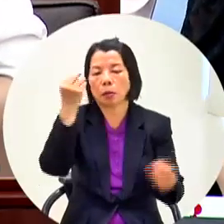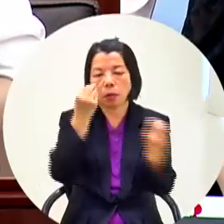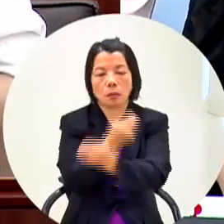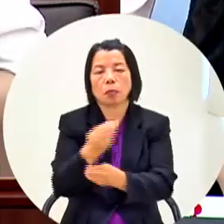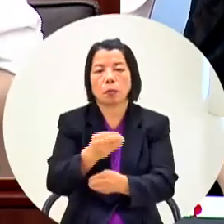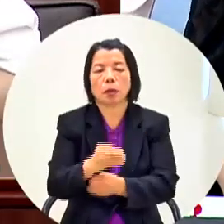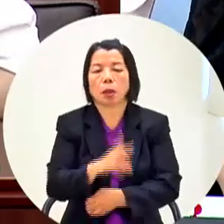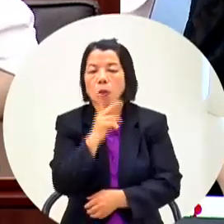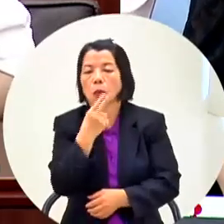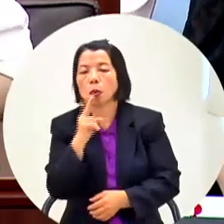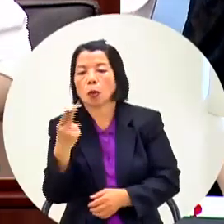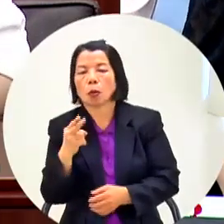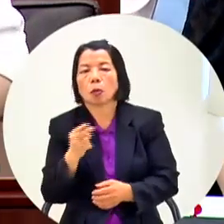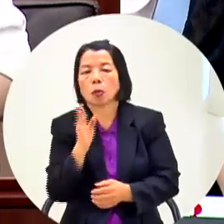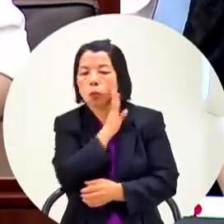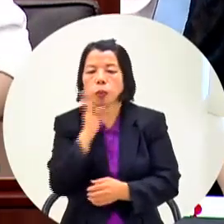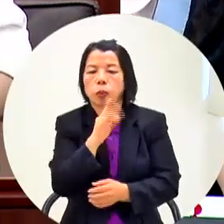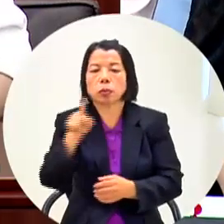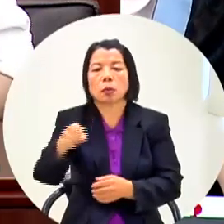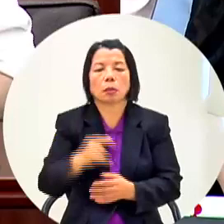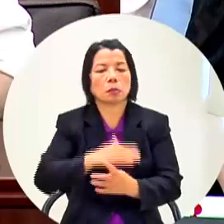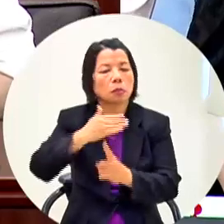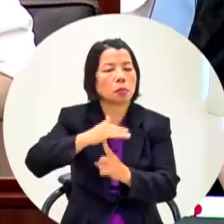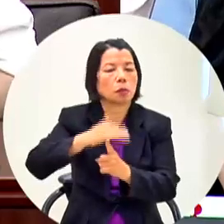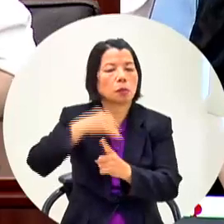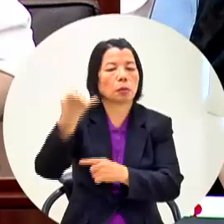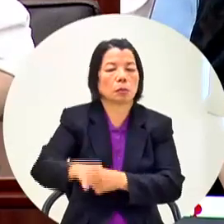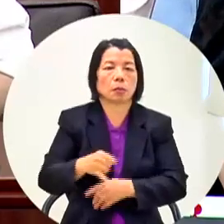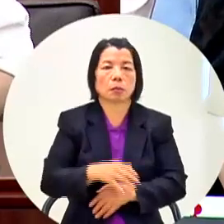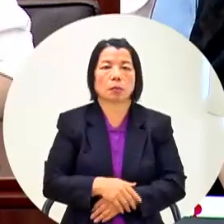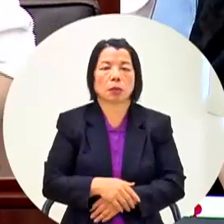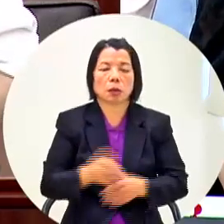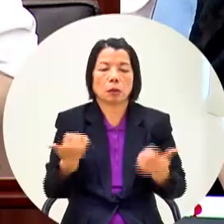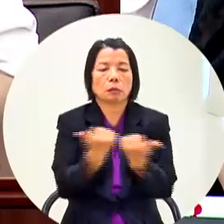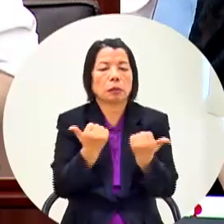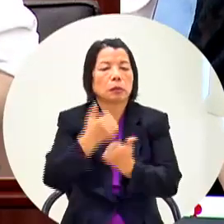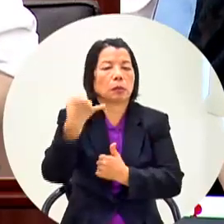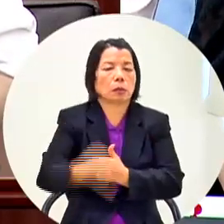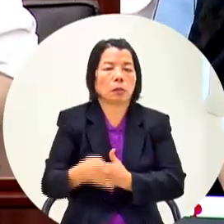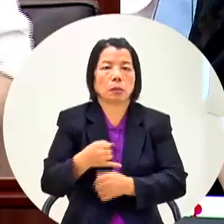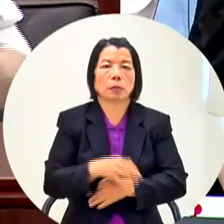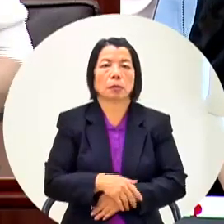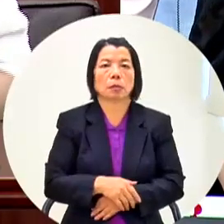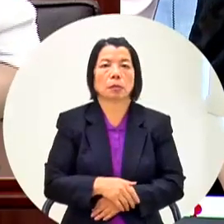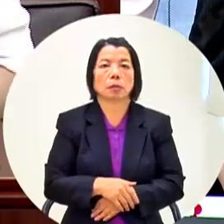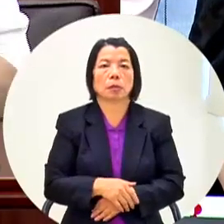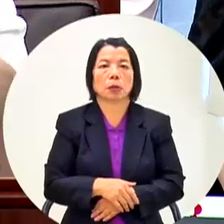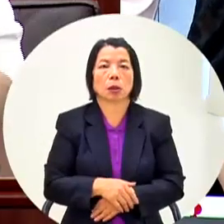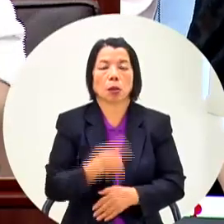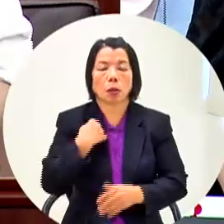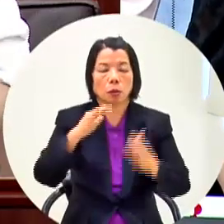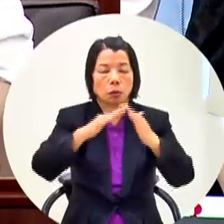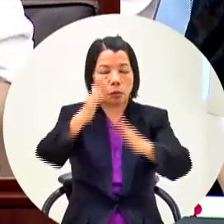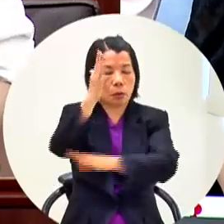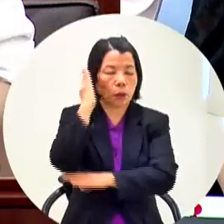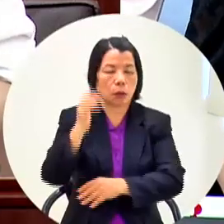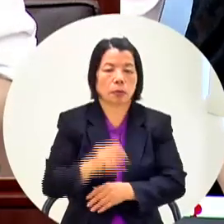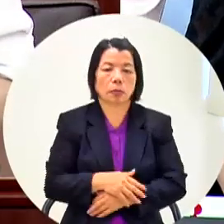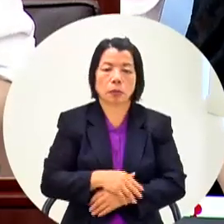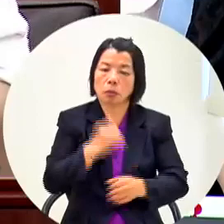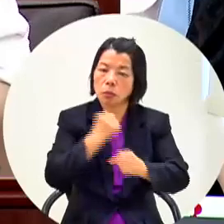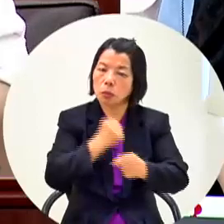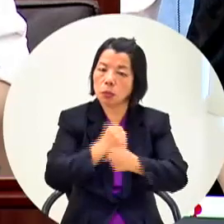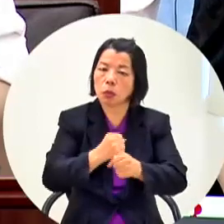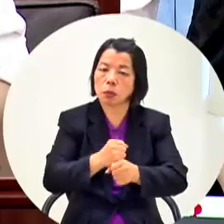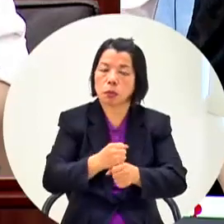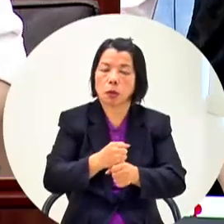起，是他们的水准太差，是他们心态可疑。我们市政府该做的事情，一